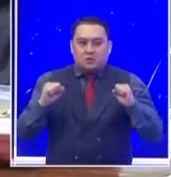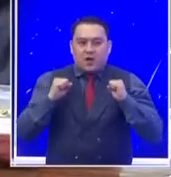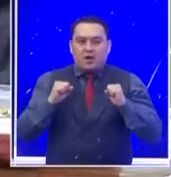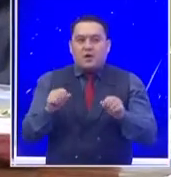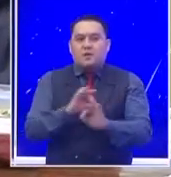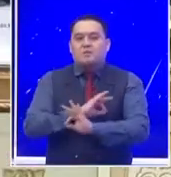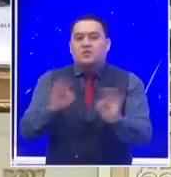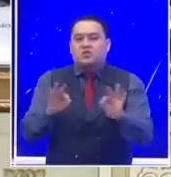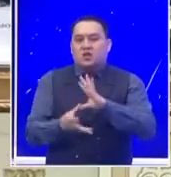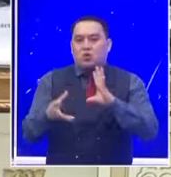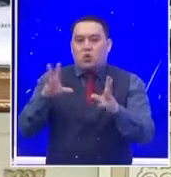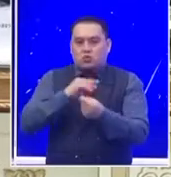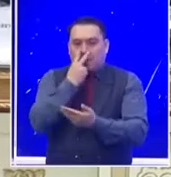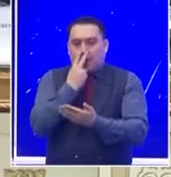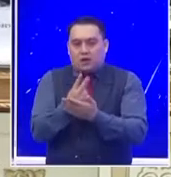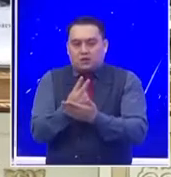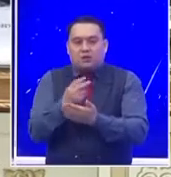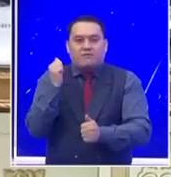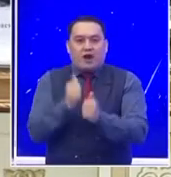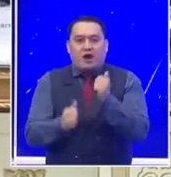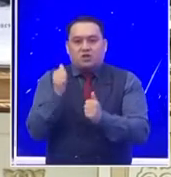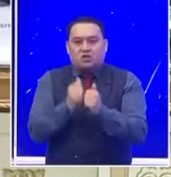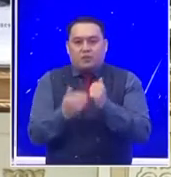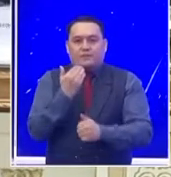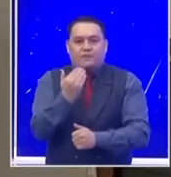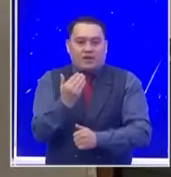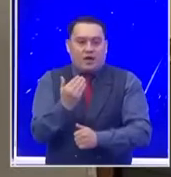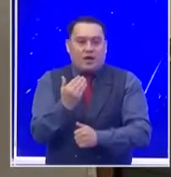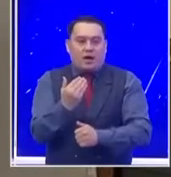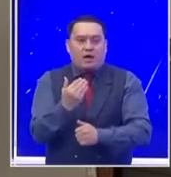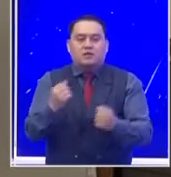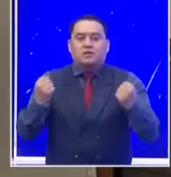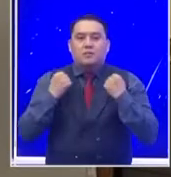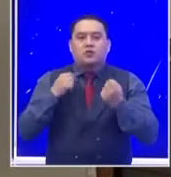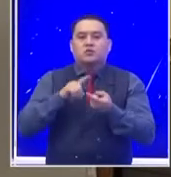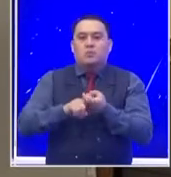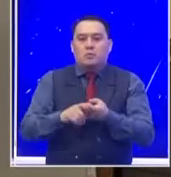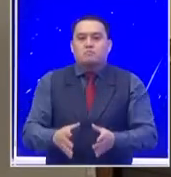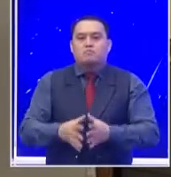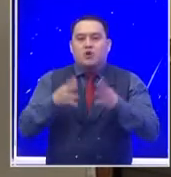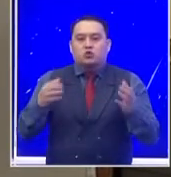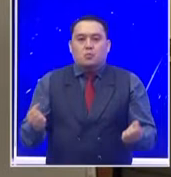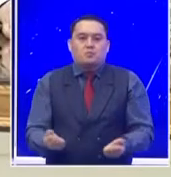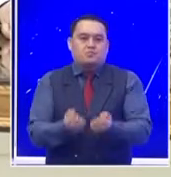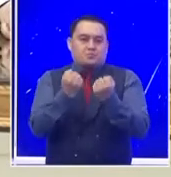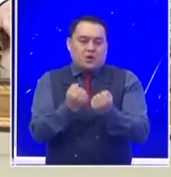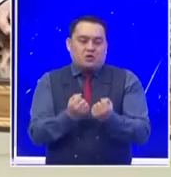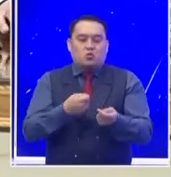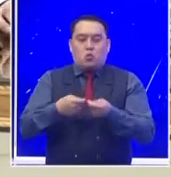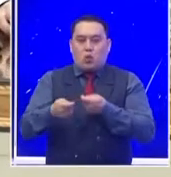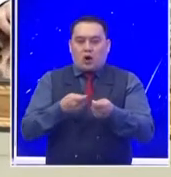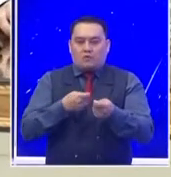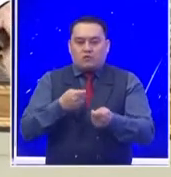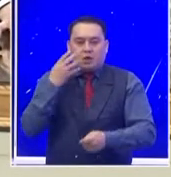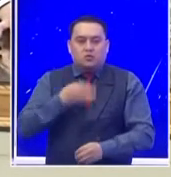блестящие результаты показали практически в каждом виде и все это атлеты связывают с большой поддержкой со стороны руководства